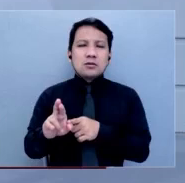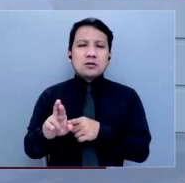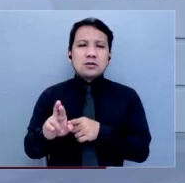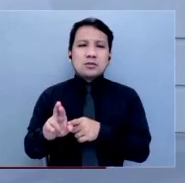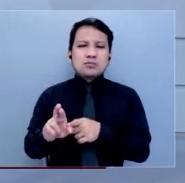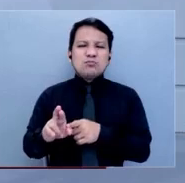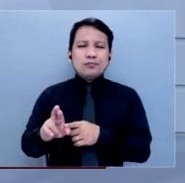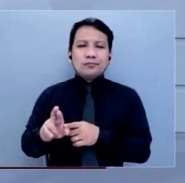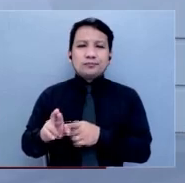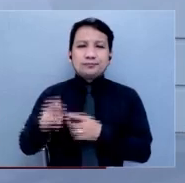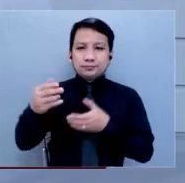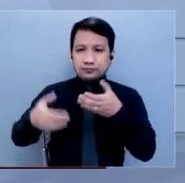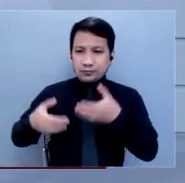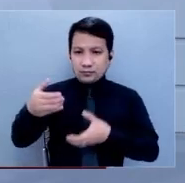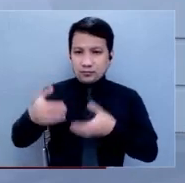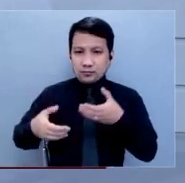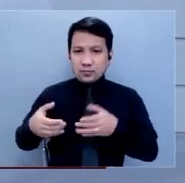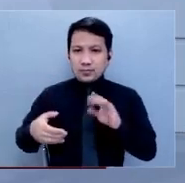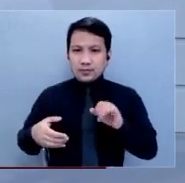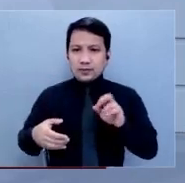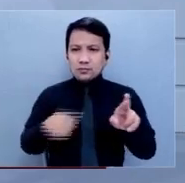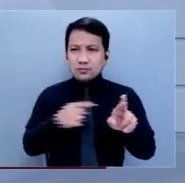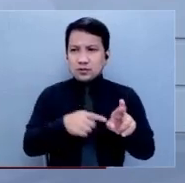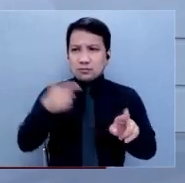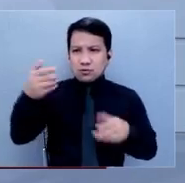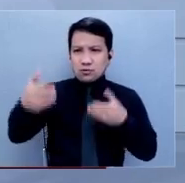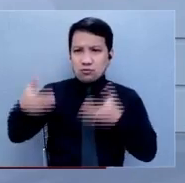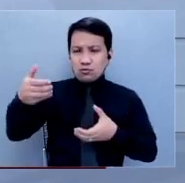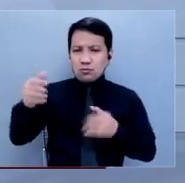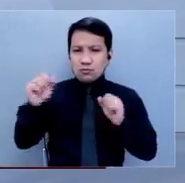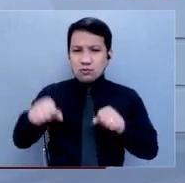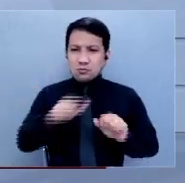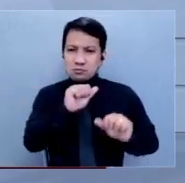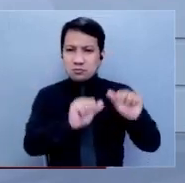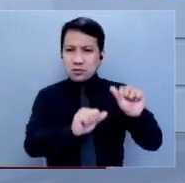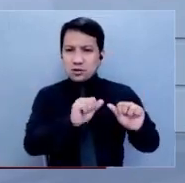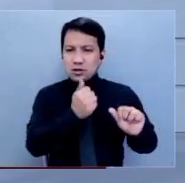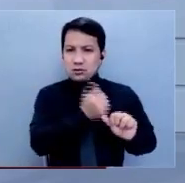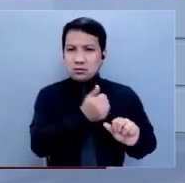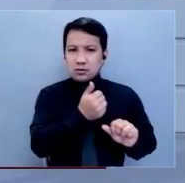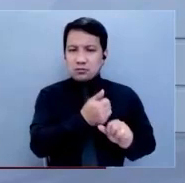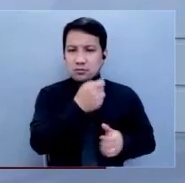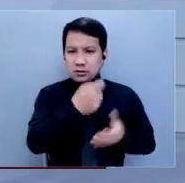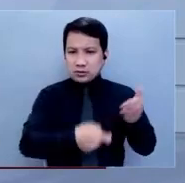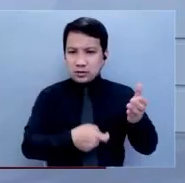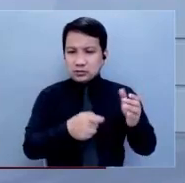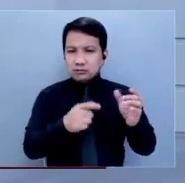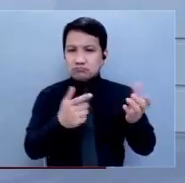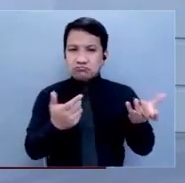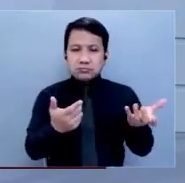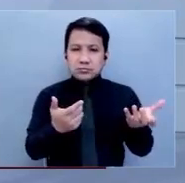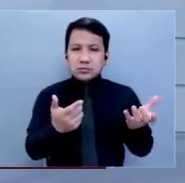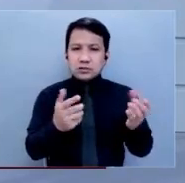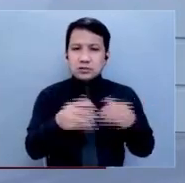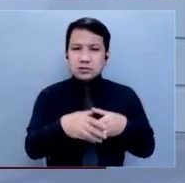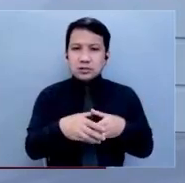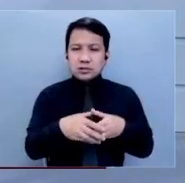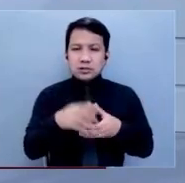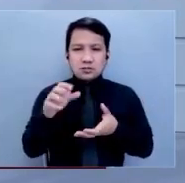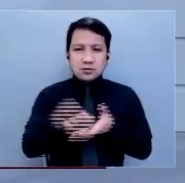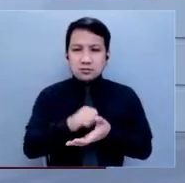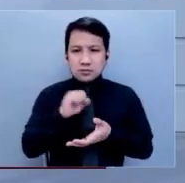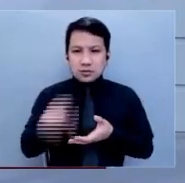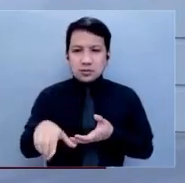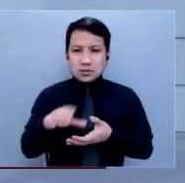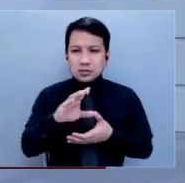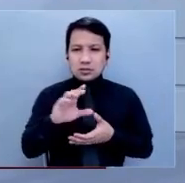daw at hindi ang BIR ang may kapangyarihang mag-assess ng kanilang mga tax liabilities. Pero binasura ng Court of Appeals ang